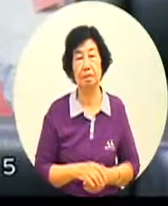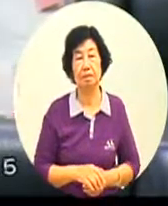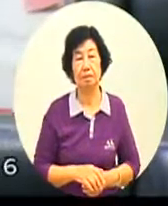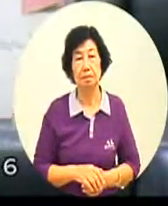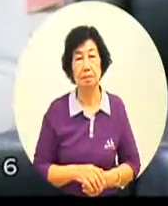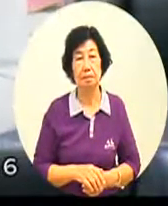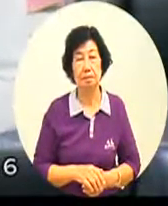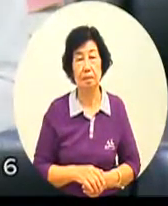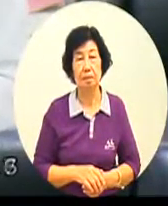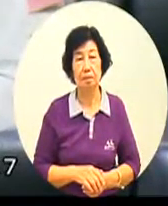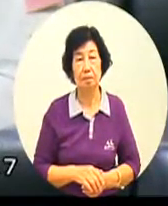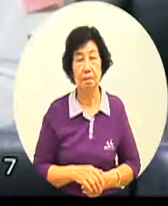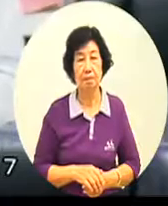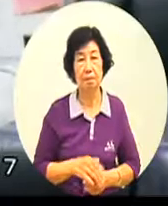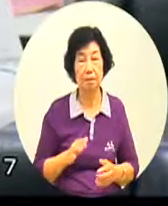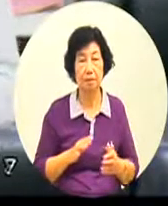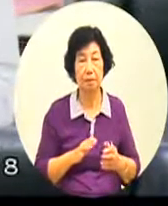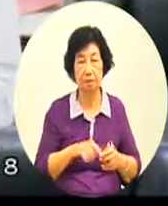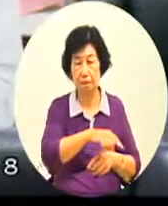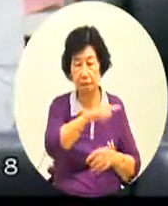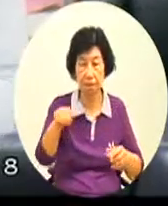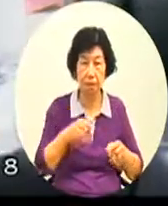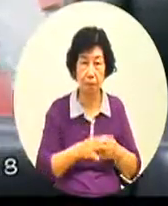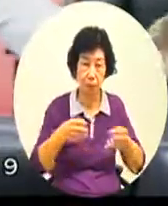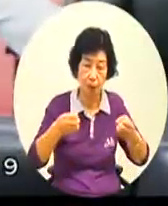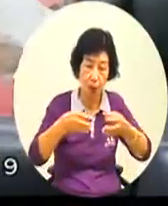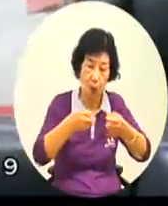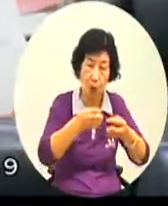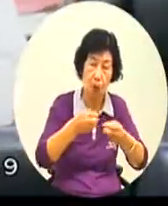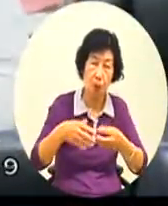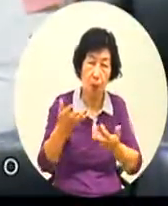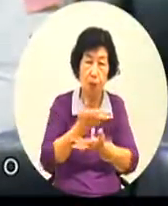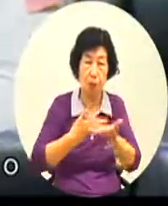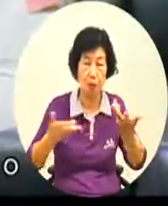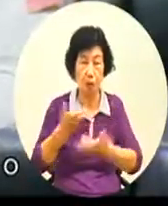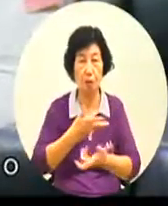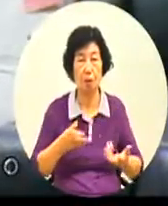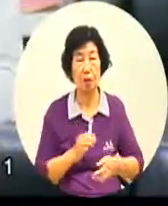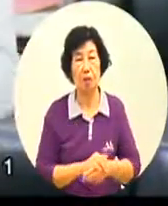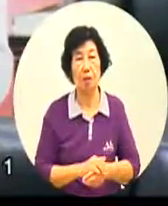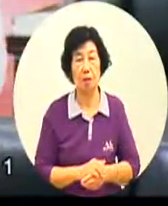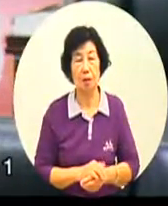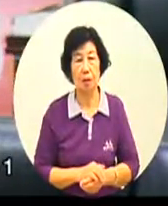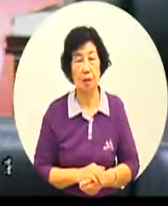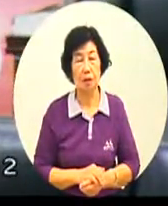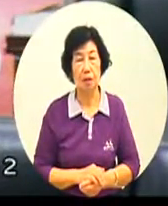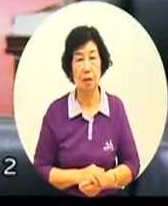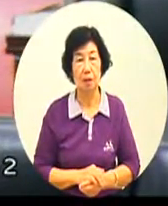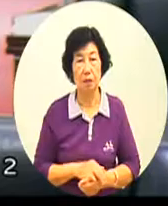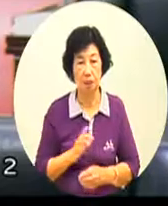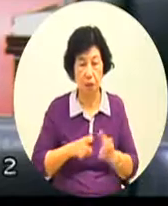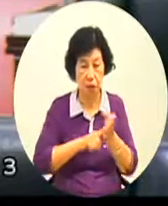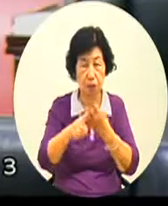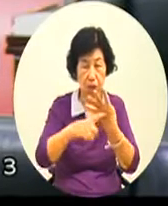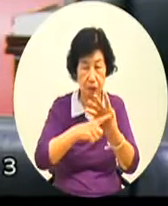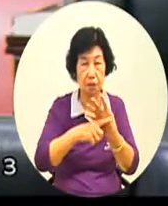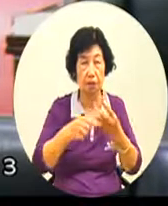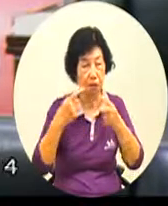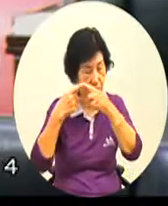会大家共同一个检讨，这个还包括各个层面的大家的问题啊，应该做一个专案的研究才